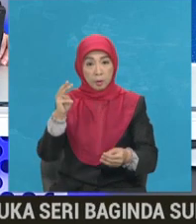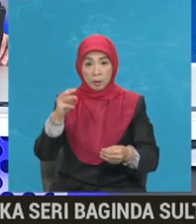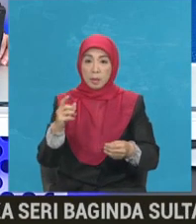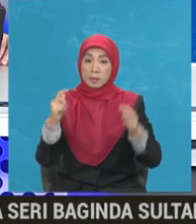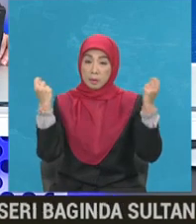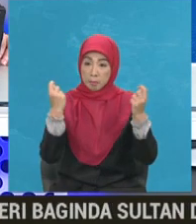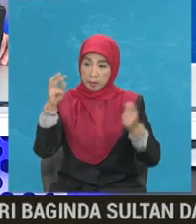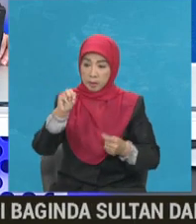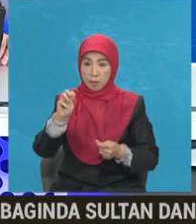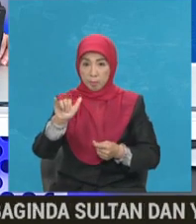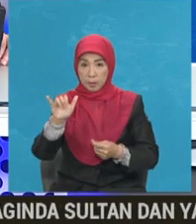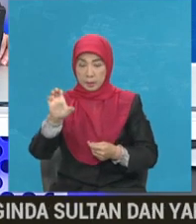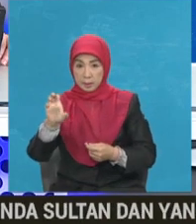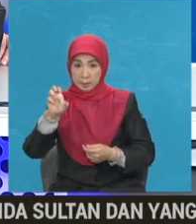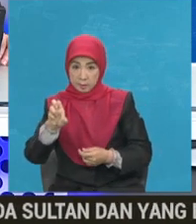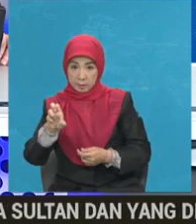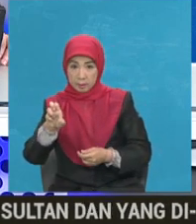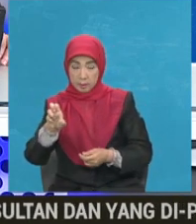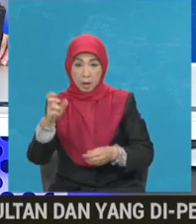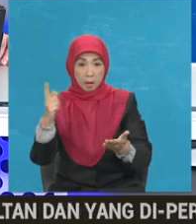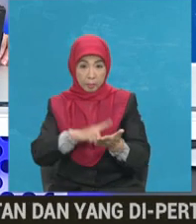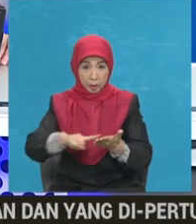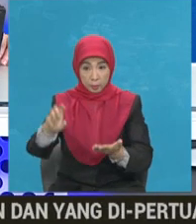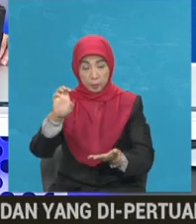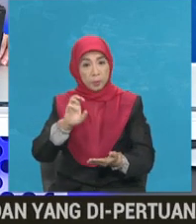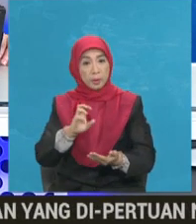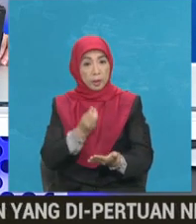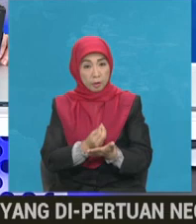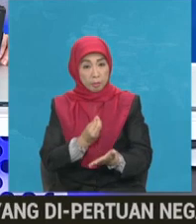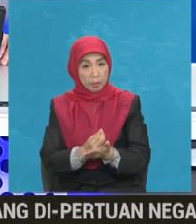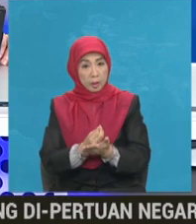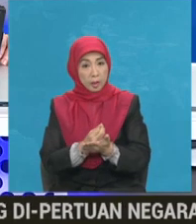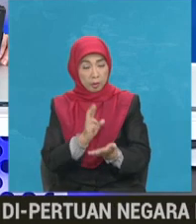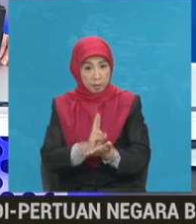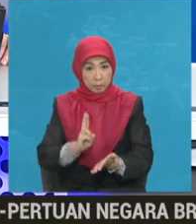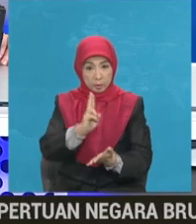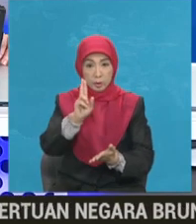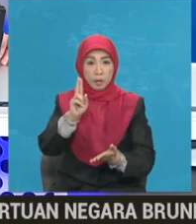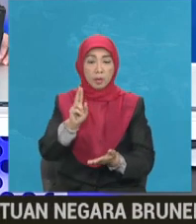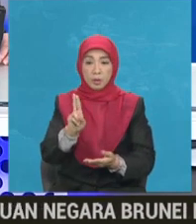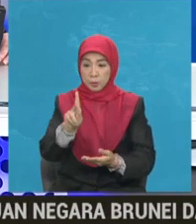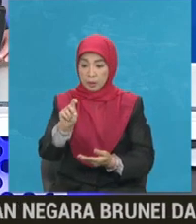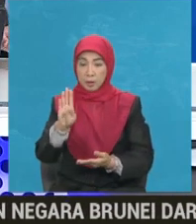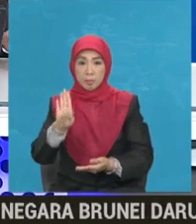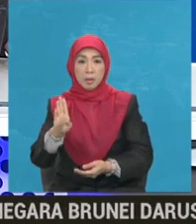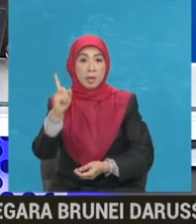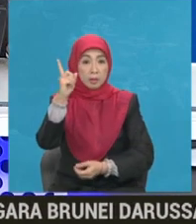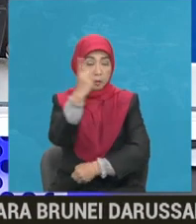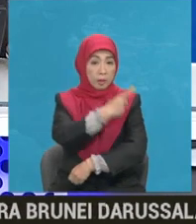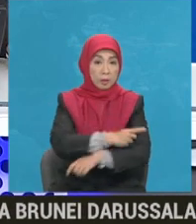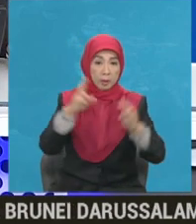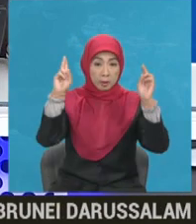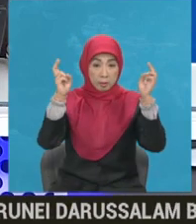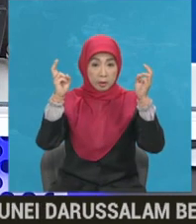mwc 2022 dalam minggu ekonomi yang dianjurkan oleh Universiti teknologi Brunei persidangan sehari bertemakan